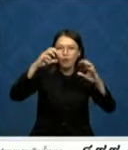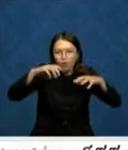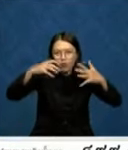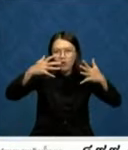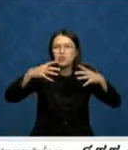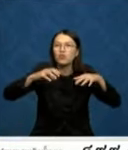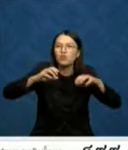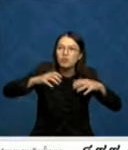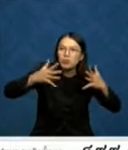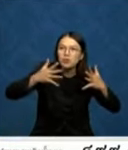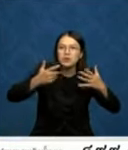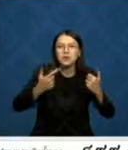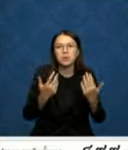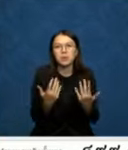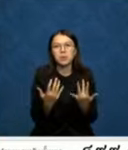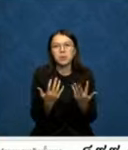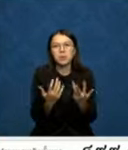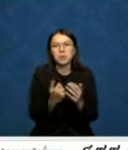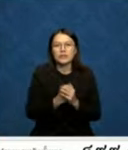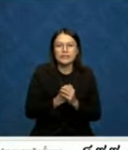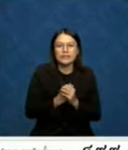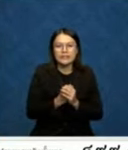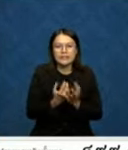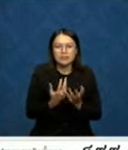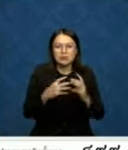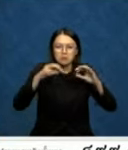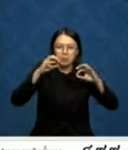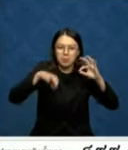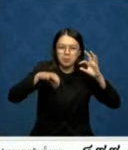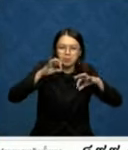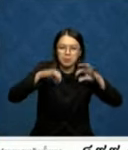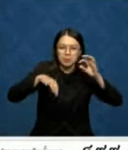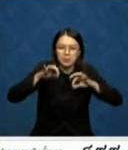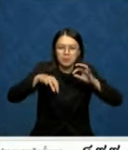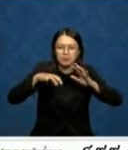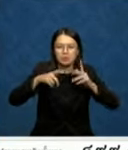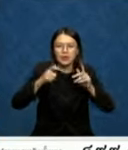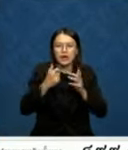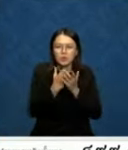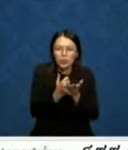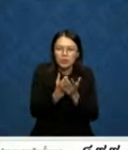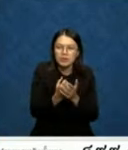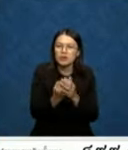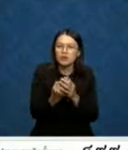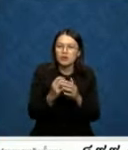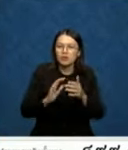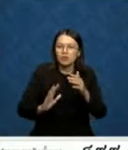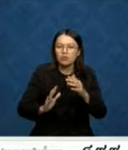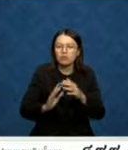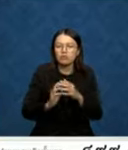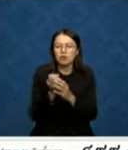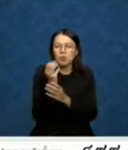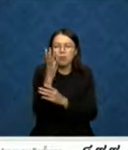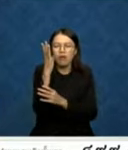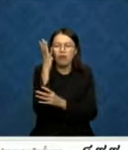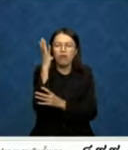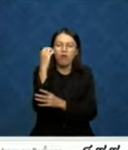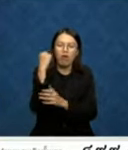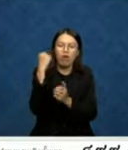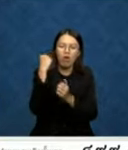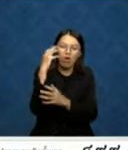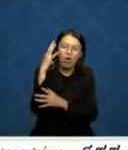ก็ไม่ตกสักทีนะครับท่านอั้นไว้อั้นฝนไว้ตลอดก็กระปริบกระปรอยต้นไม้ไหนที่ใกล้ตายนะครับที่ไม่แข็งแร